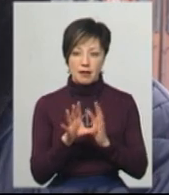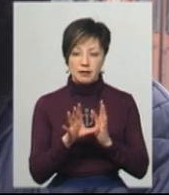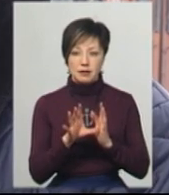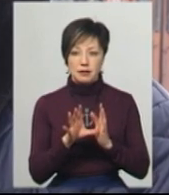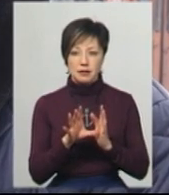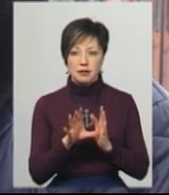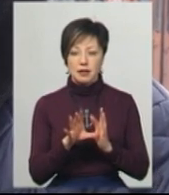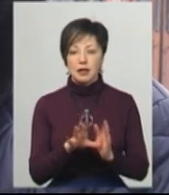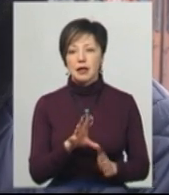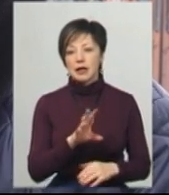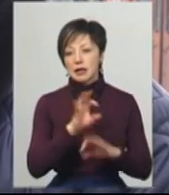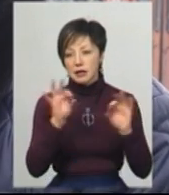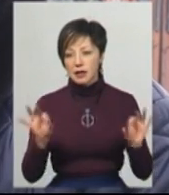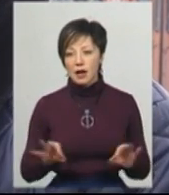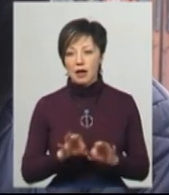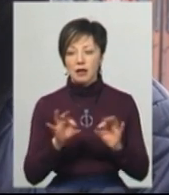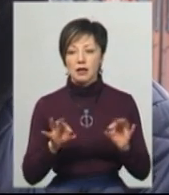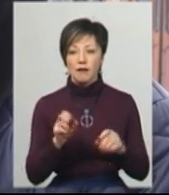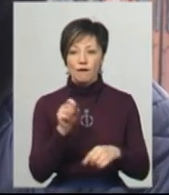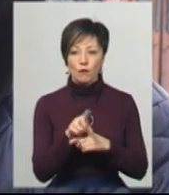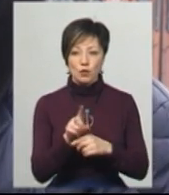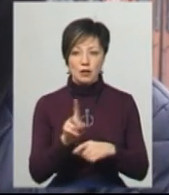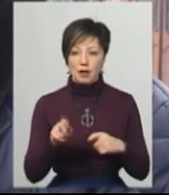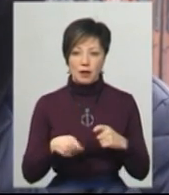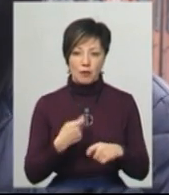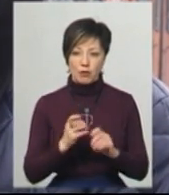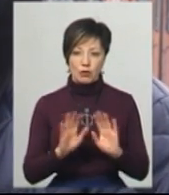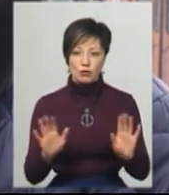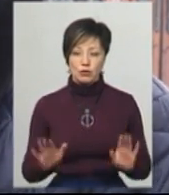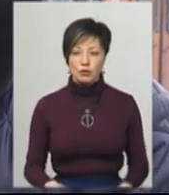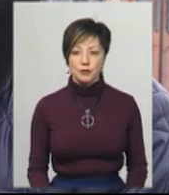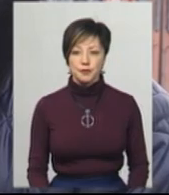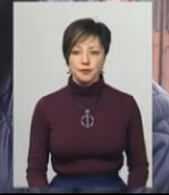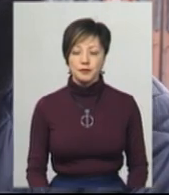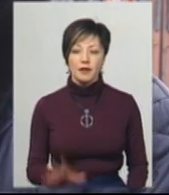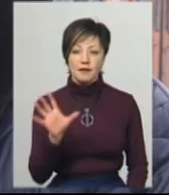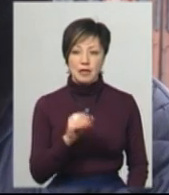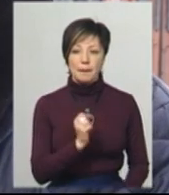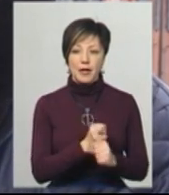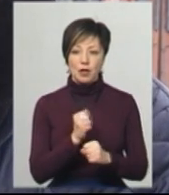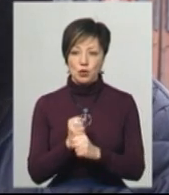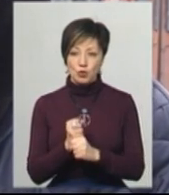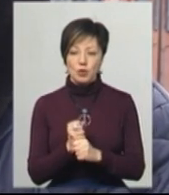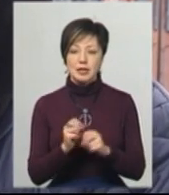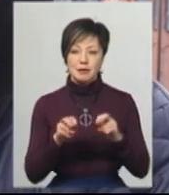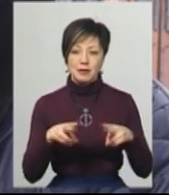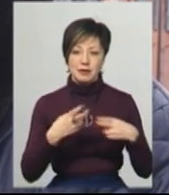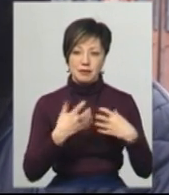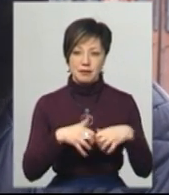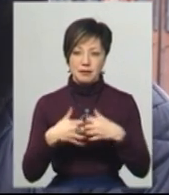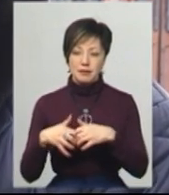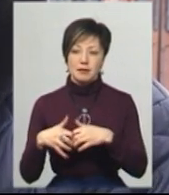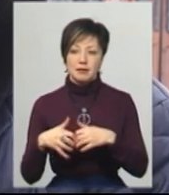що ніякі його функції в цьому не ущемляються, все працює, і компресорний агрегат,